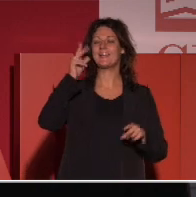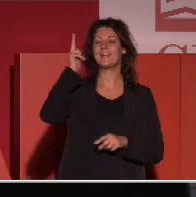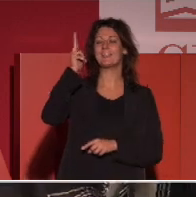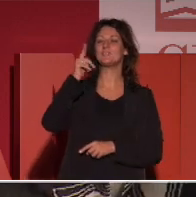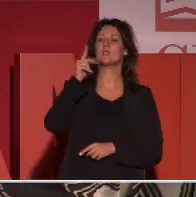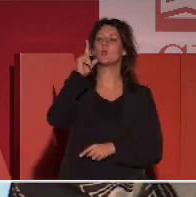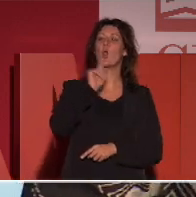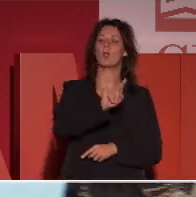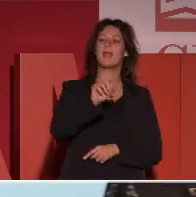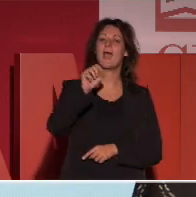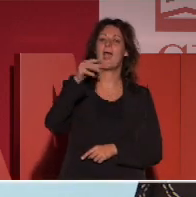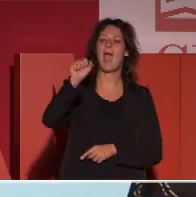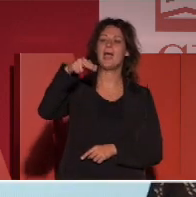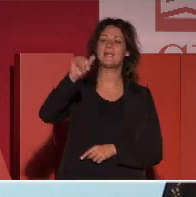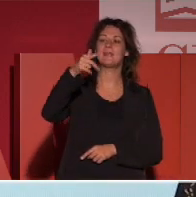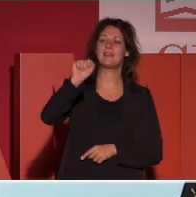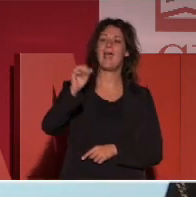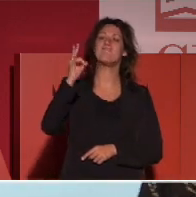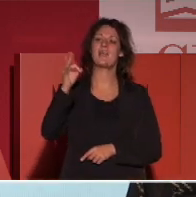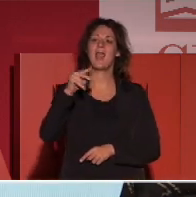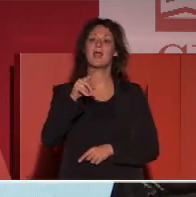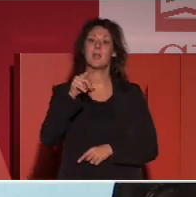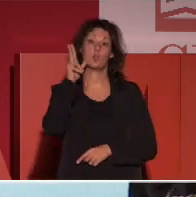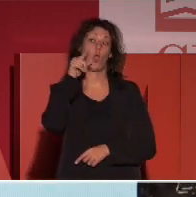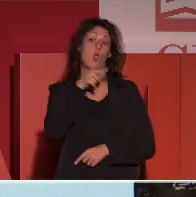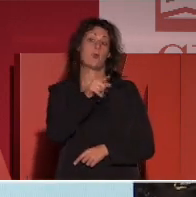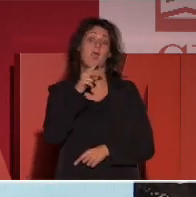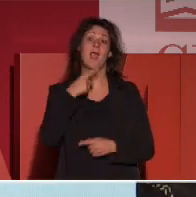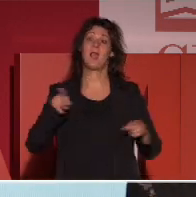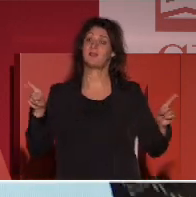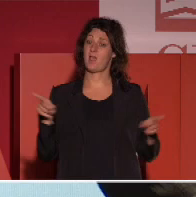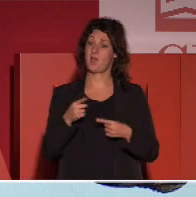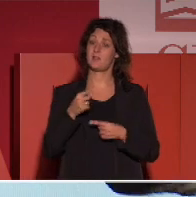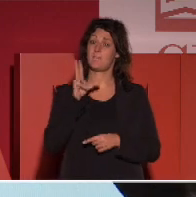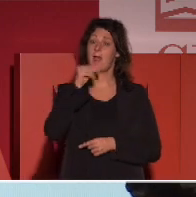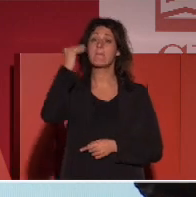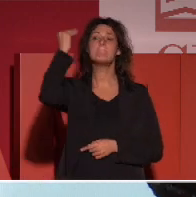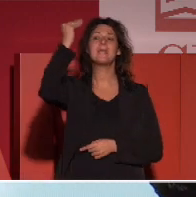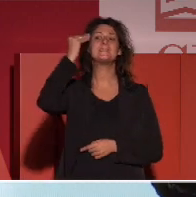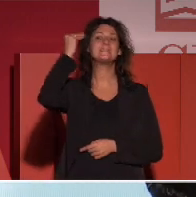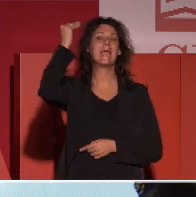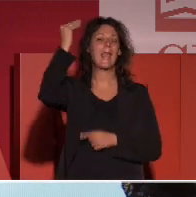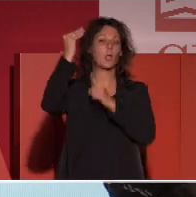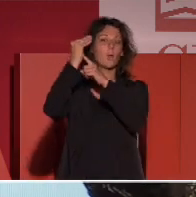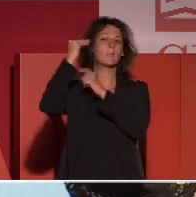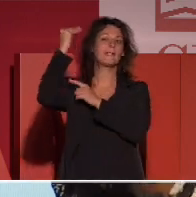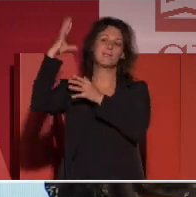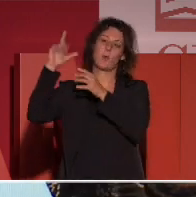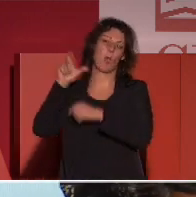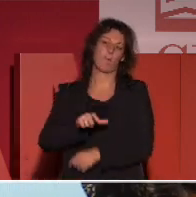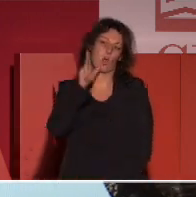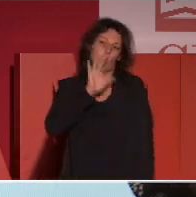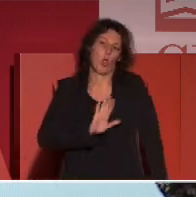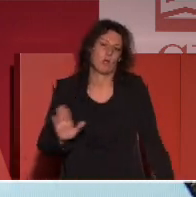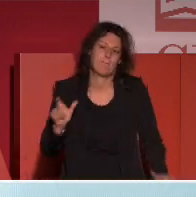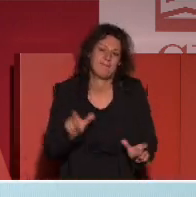categorico non a caso è una voce femminile a me sembra che appunto l'imperativo pensa possa venire solo da una donna